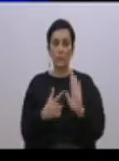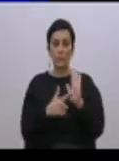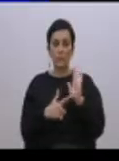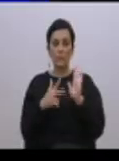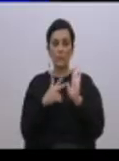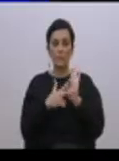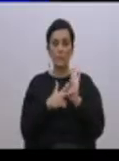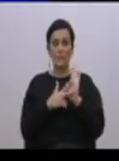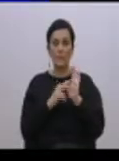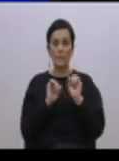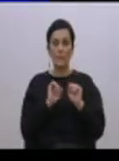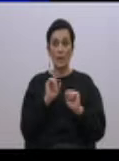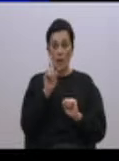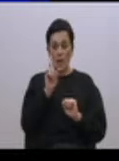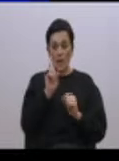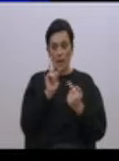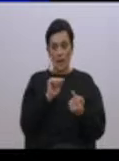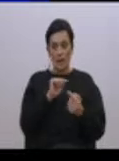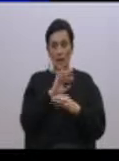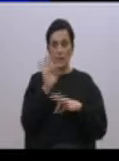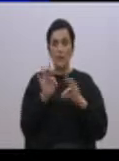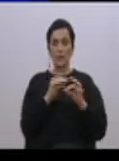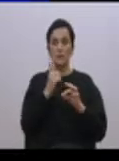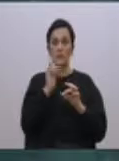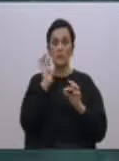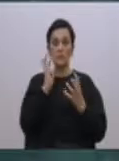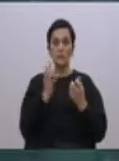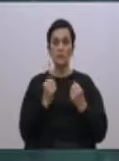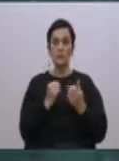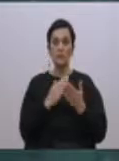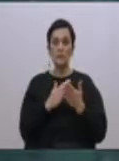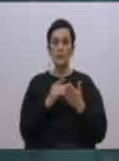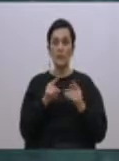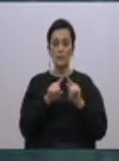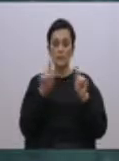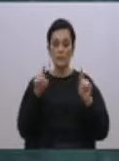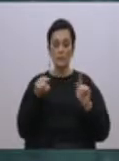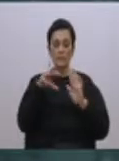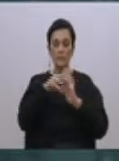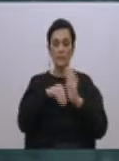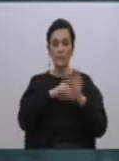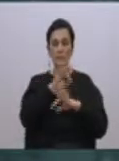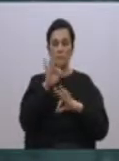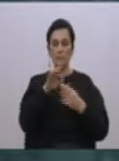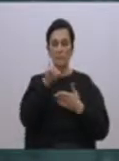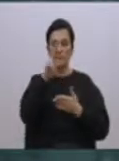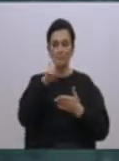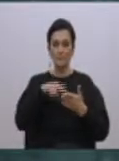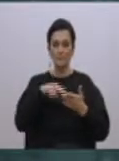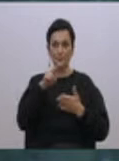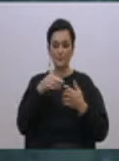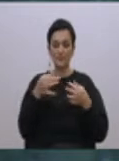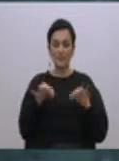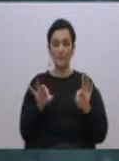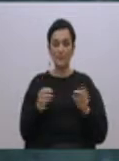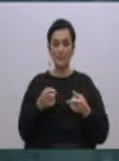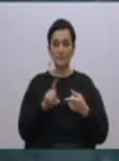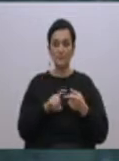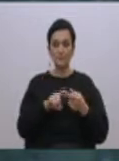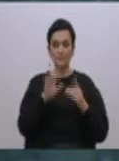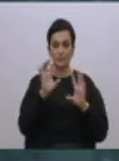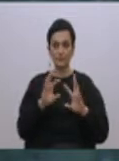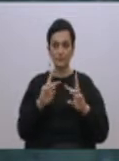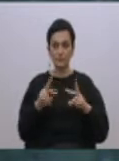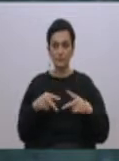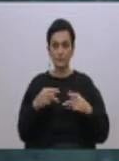Samodă cinemeti mohenul, cel mai amdeghi, proiect pirul mosmenit, mirebulia. Am mai pagat ce mai proiecte, licenzie bisera, nebartuie bisera, canon și sulevi